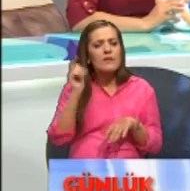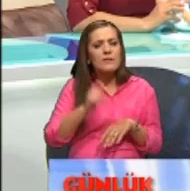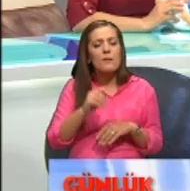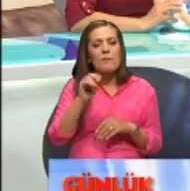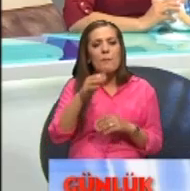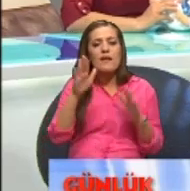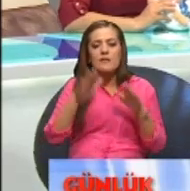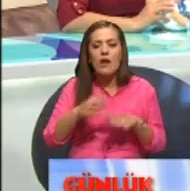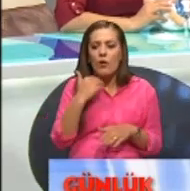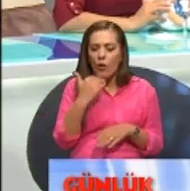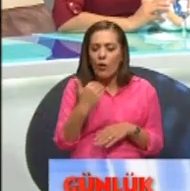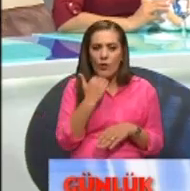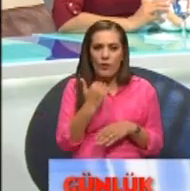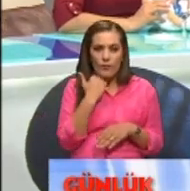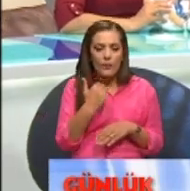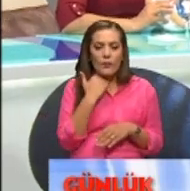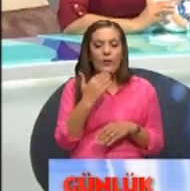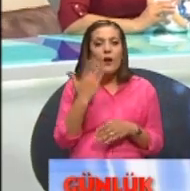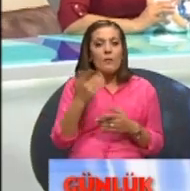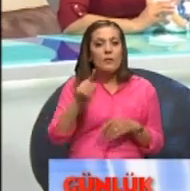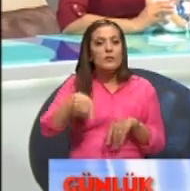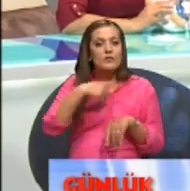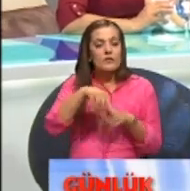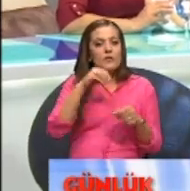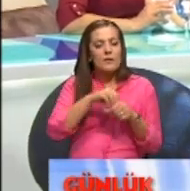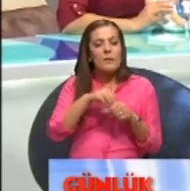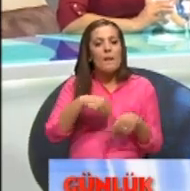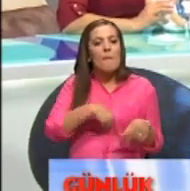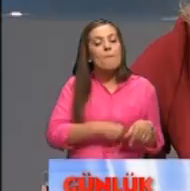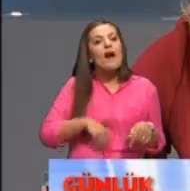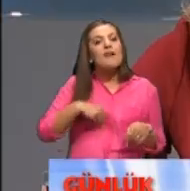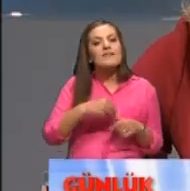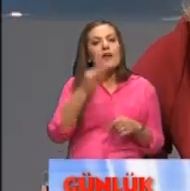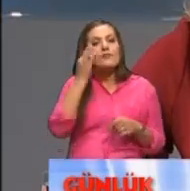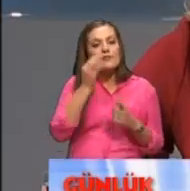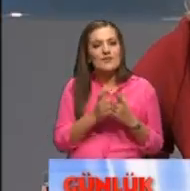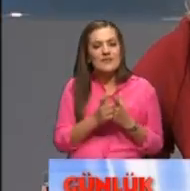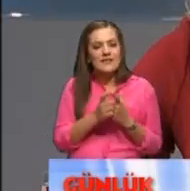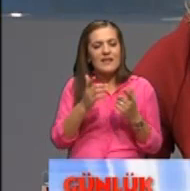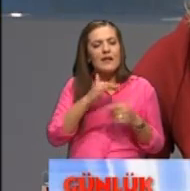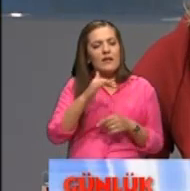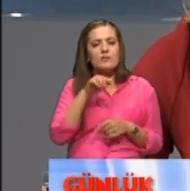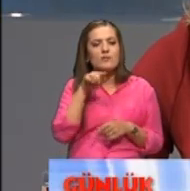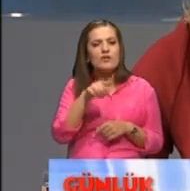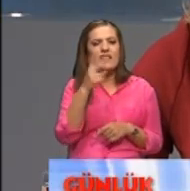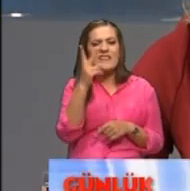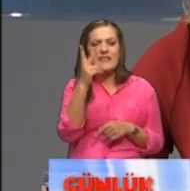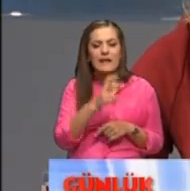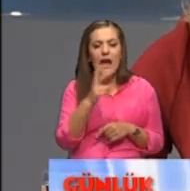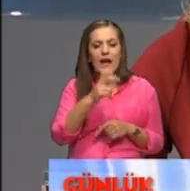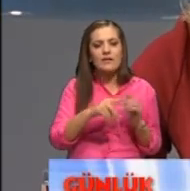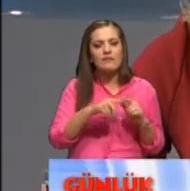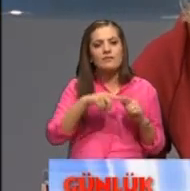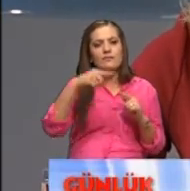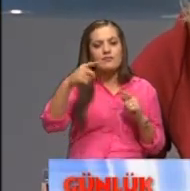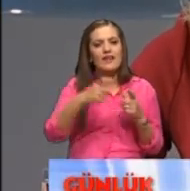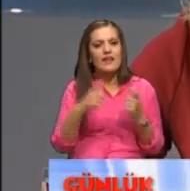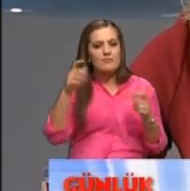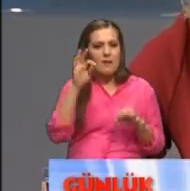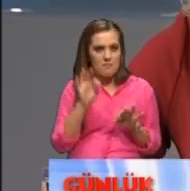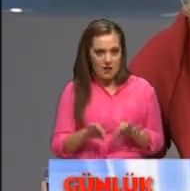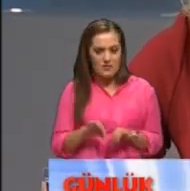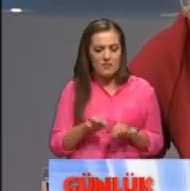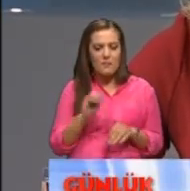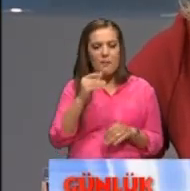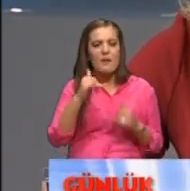yapın bebeği sakinleştiremezsiniz. Ama bu süreçte bebeğin bağırsak dokusu geliştikçe, yaklaşık bu da ikinci ayından itibaren gelişmeye